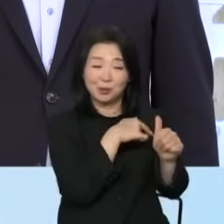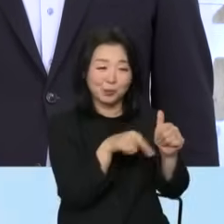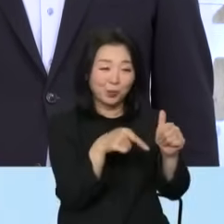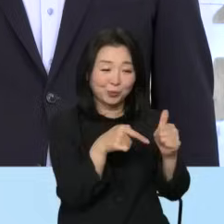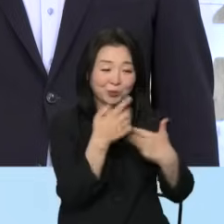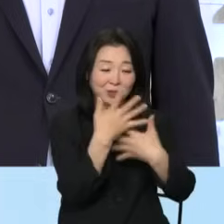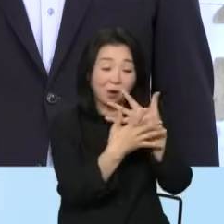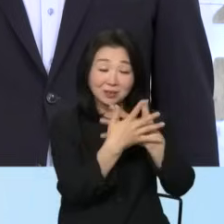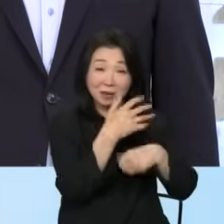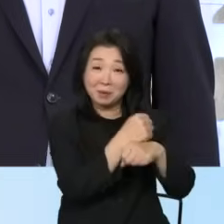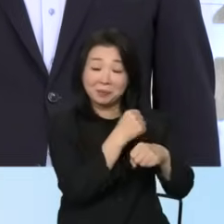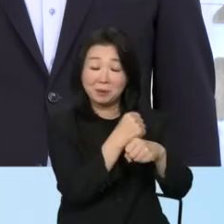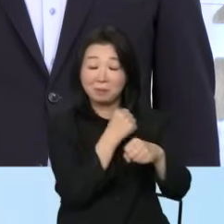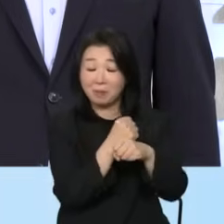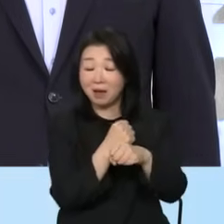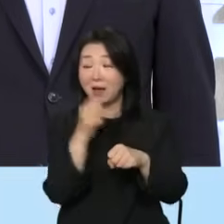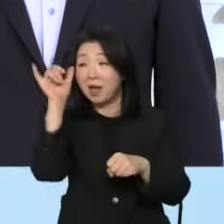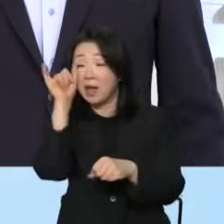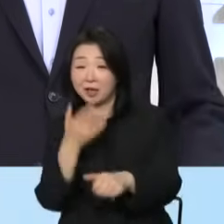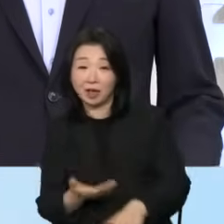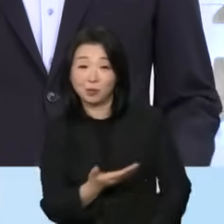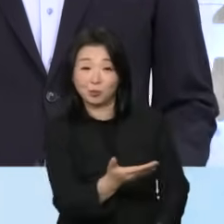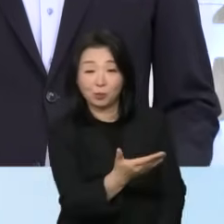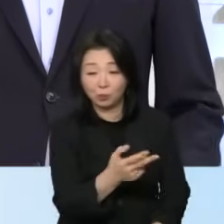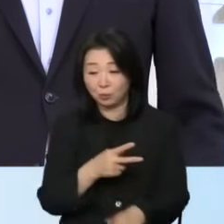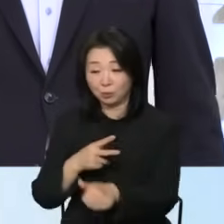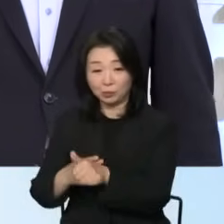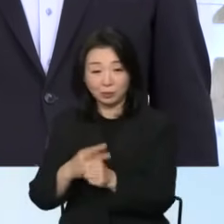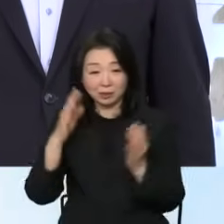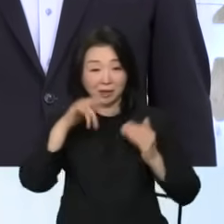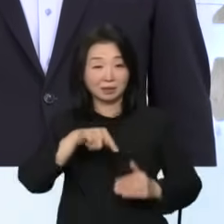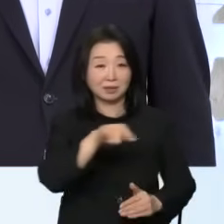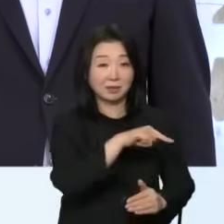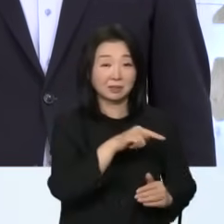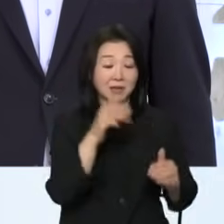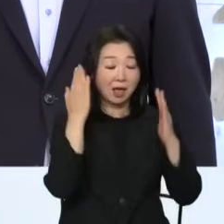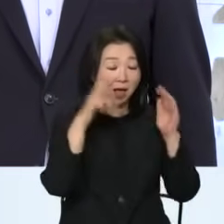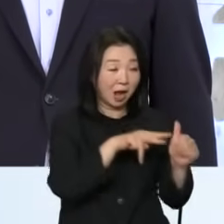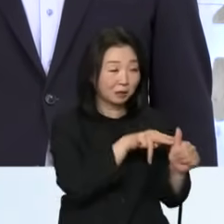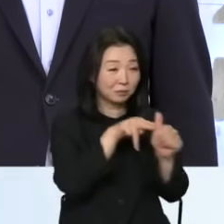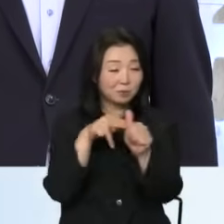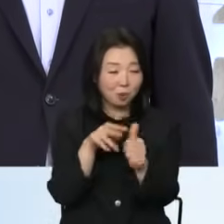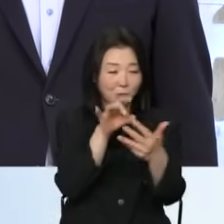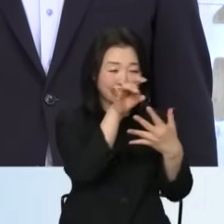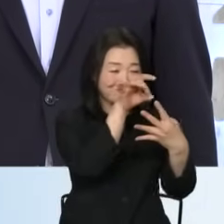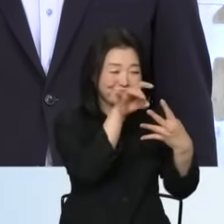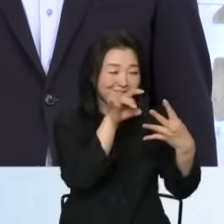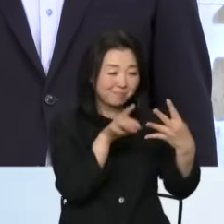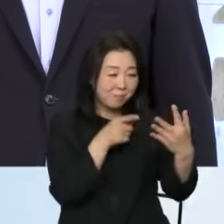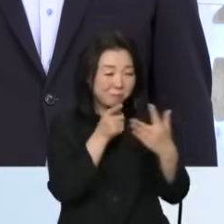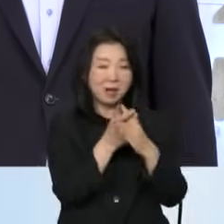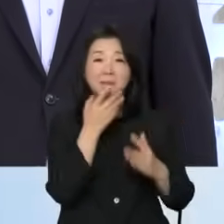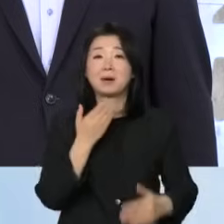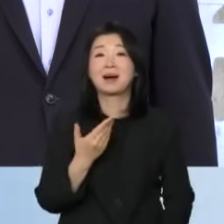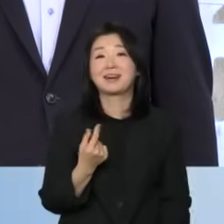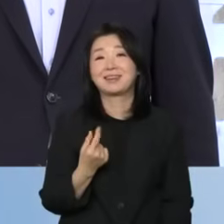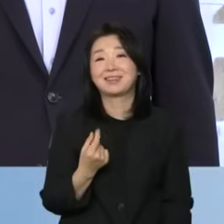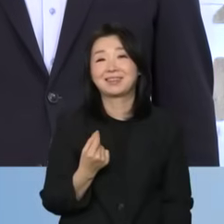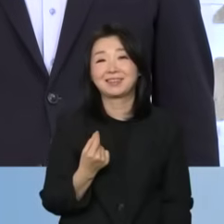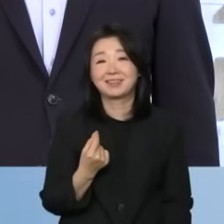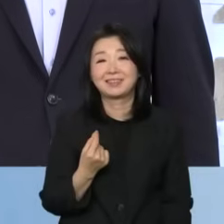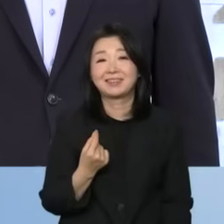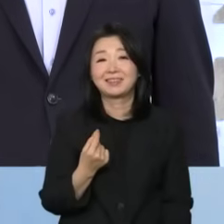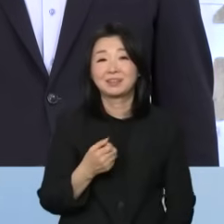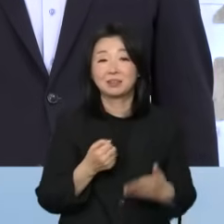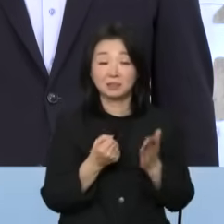콘텐츠를 AI가 제공을 하고 또 교사는 그 학생들의 학습 정도를 일일이 다 개별적으로 다 파악할 수 있게 돼 있거든요. 시스템이. 네.